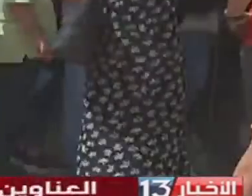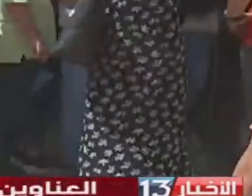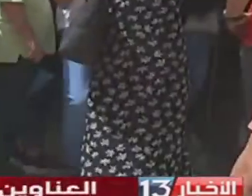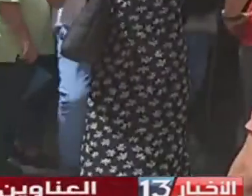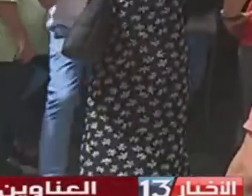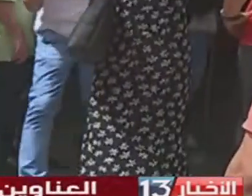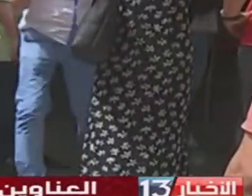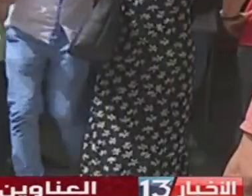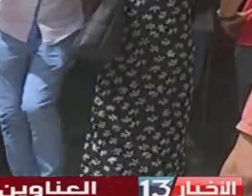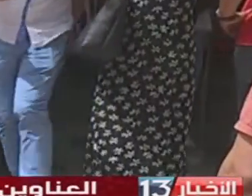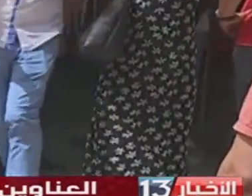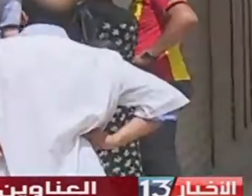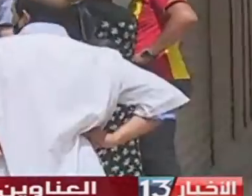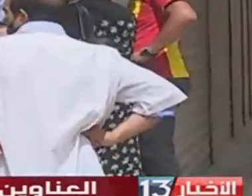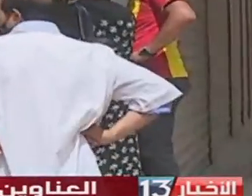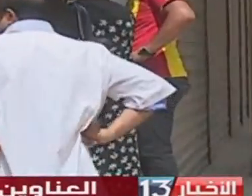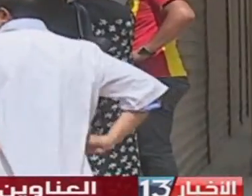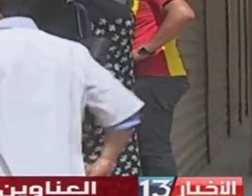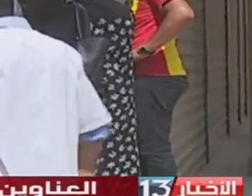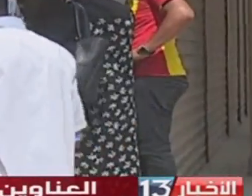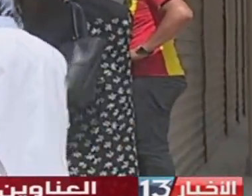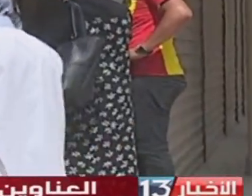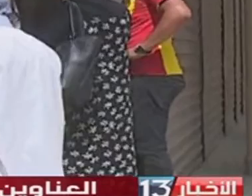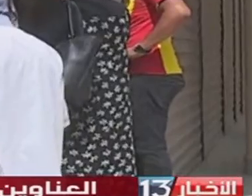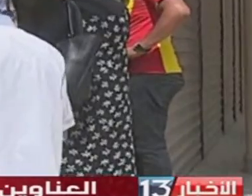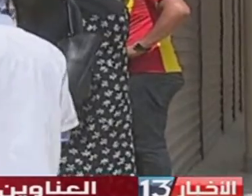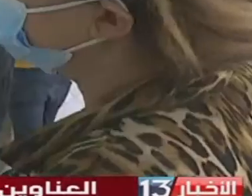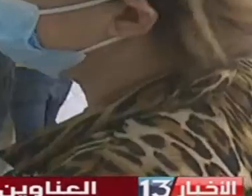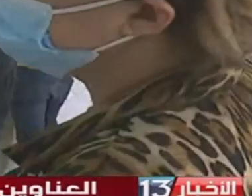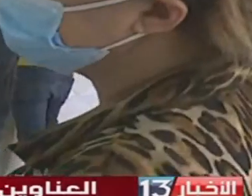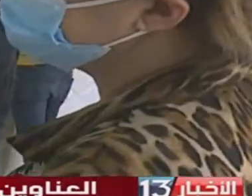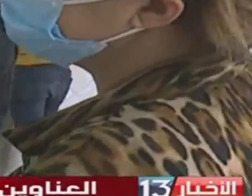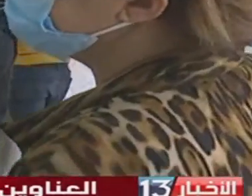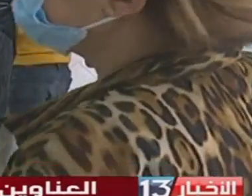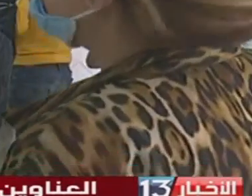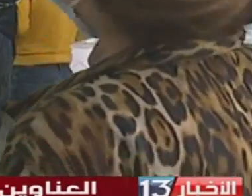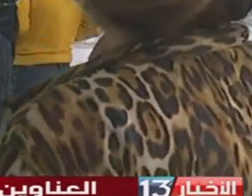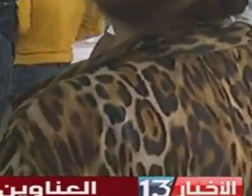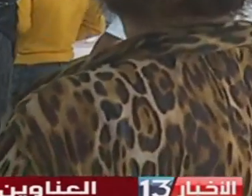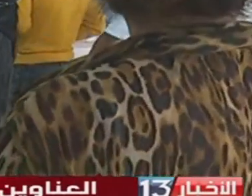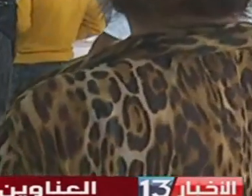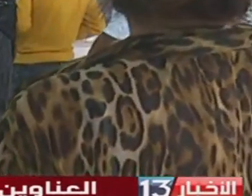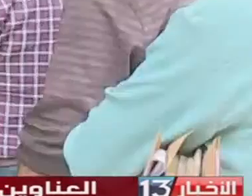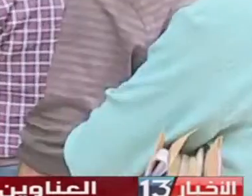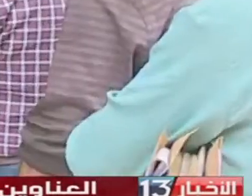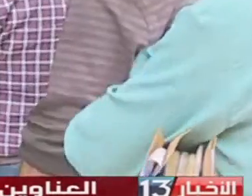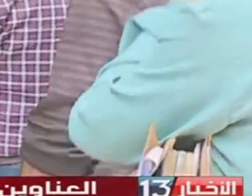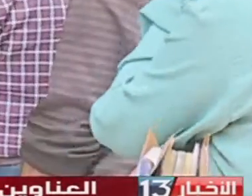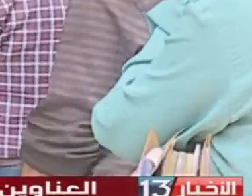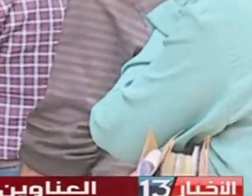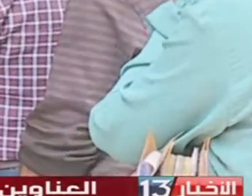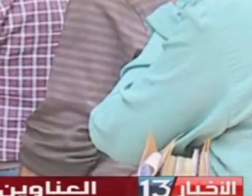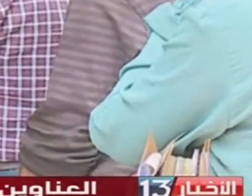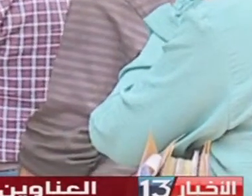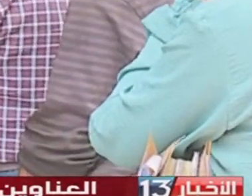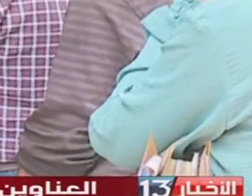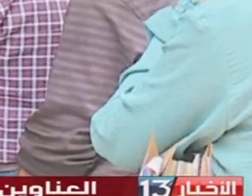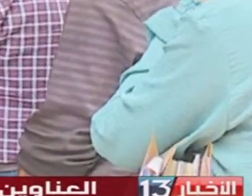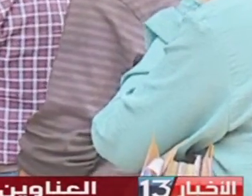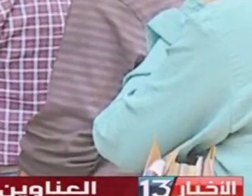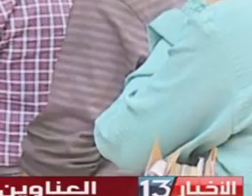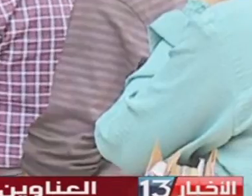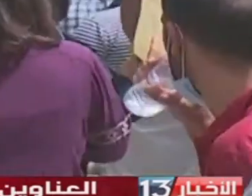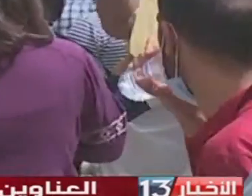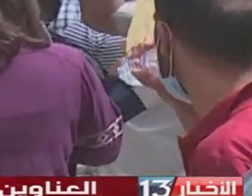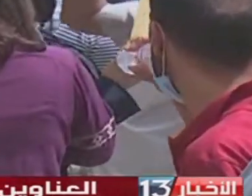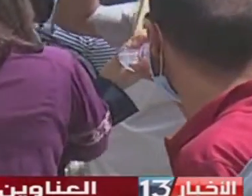هذا يوم من استئناف نشاطها اثر اضراب ال مطول عن العمل القباضات الماليه تشددا وشكري